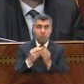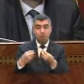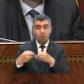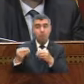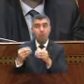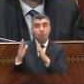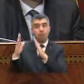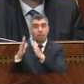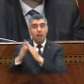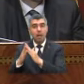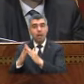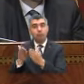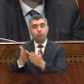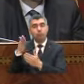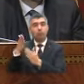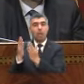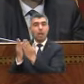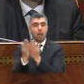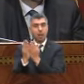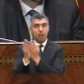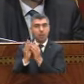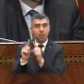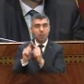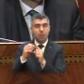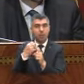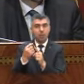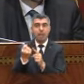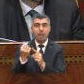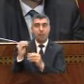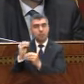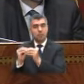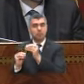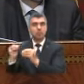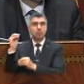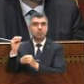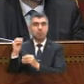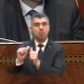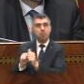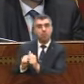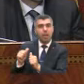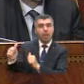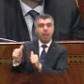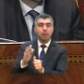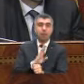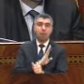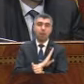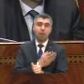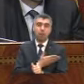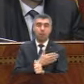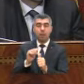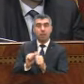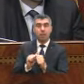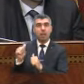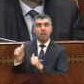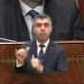يصيفطوا أولادهم يقراوا، وهنا كتفرض عليهم مبالغ مالية باهظة، وبعادين عن والديهم بالآلاف من الكيلومترات، يعني